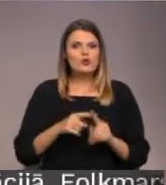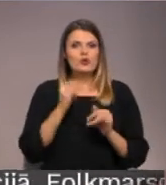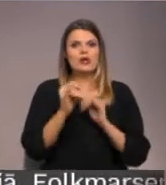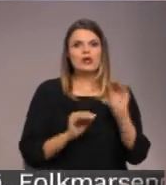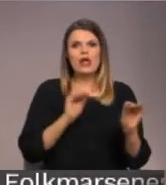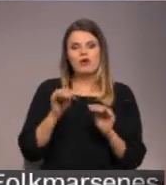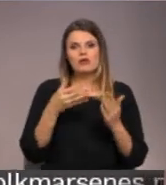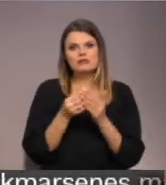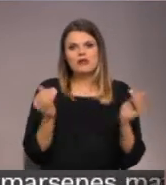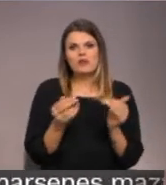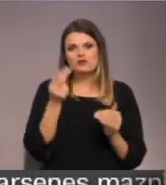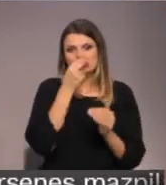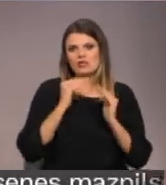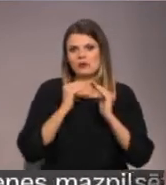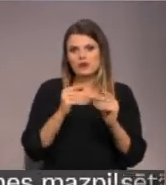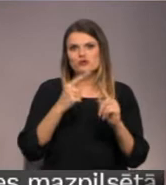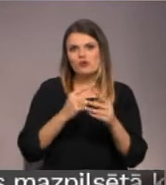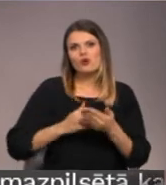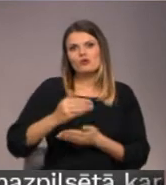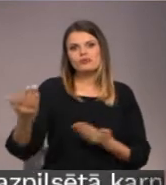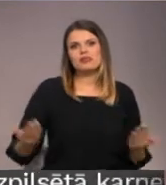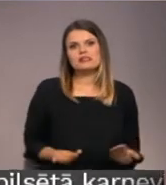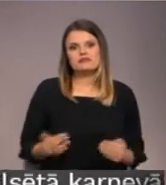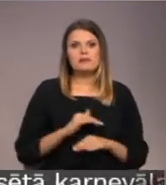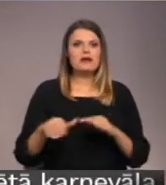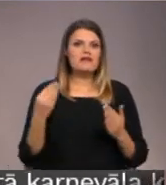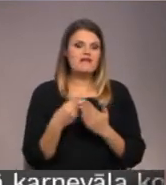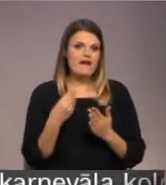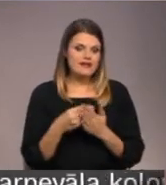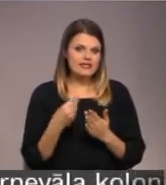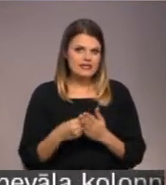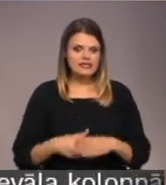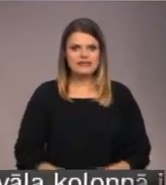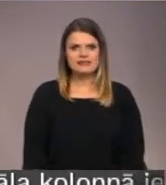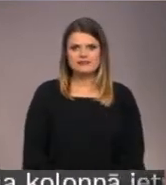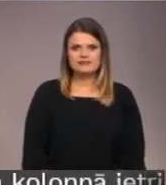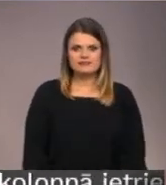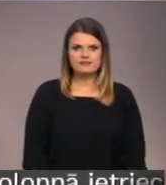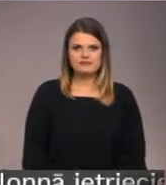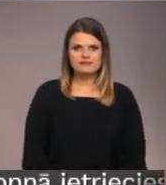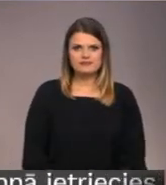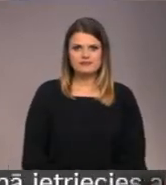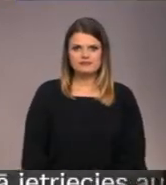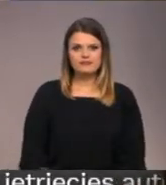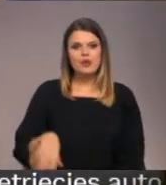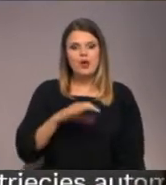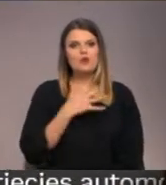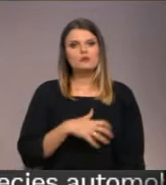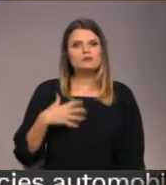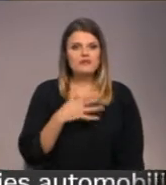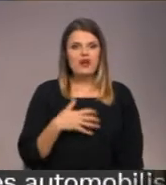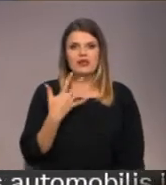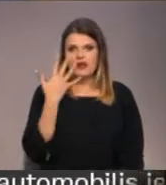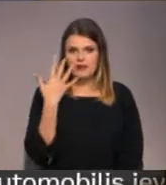jauniešiem, iekopt savu nelielu saimniecību un turpināt dzīvot pilnvērtīgu dzīvi. Vairāk Skrundas televīzija. Ja mums vajag